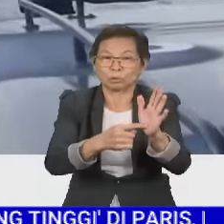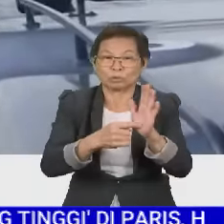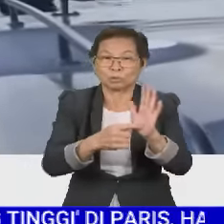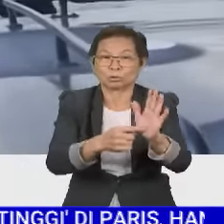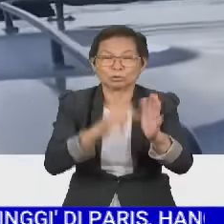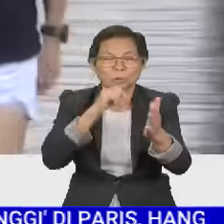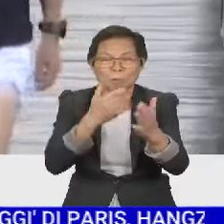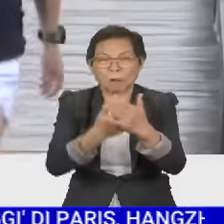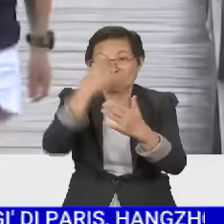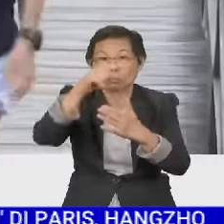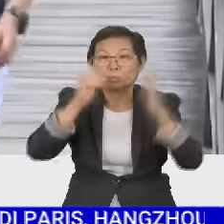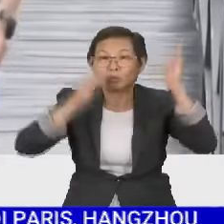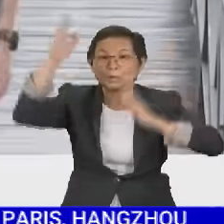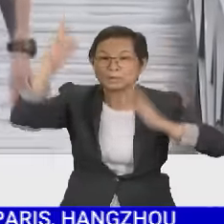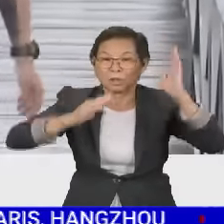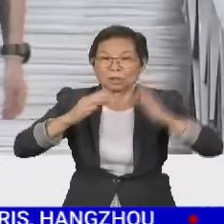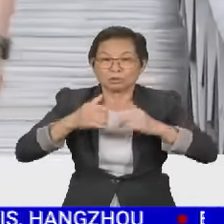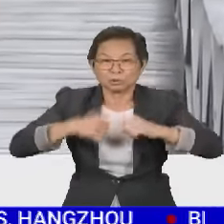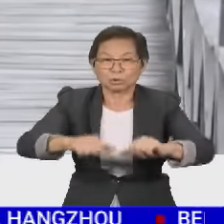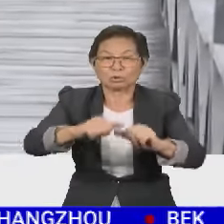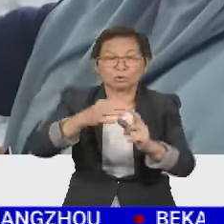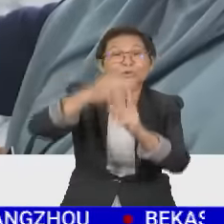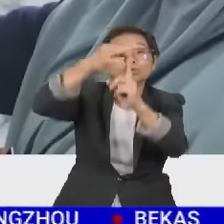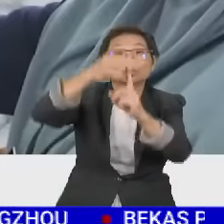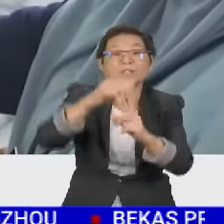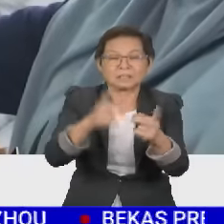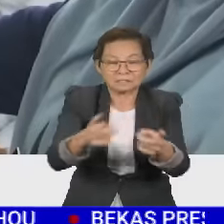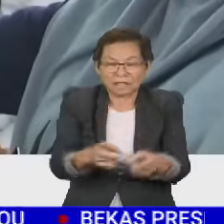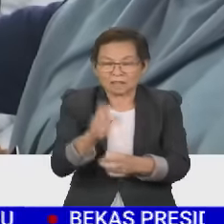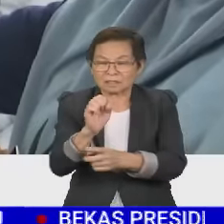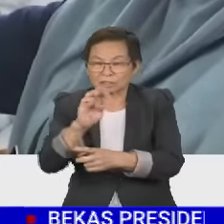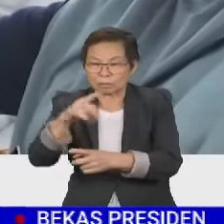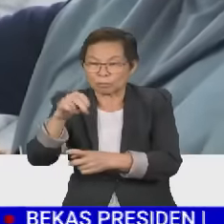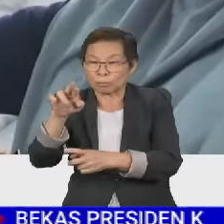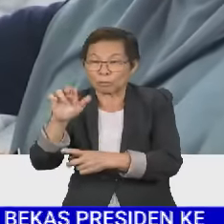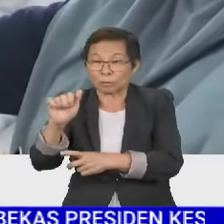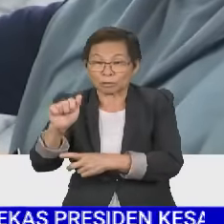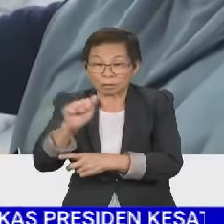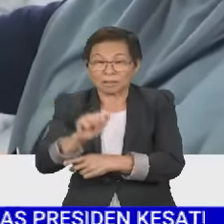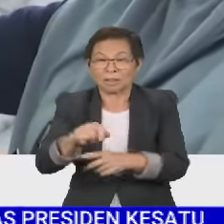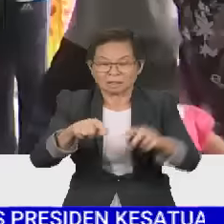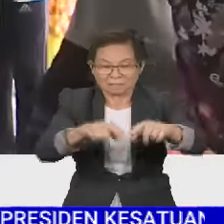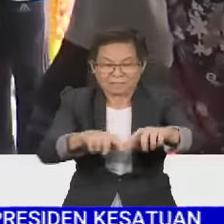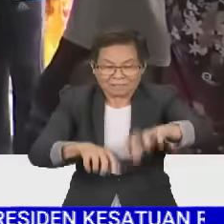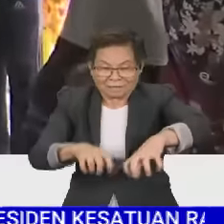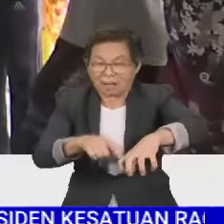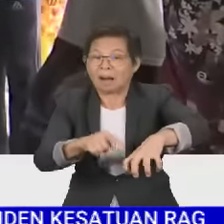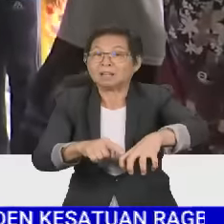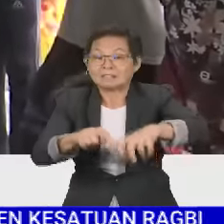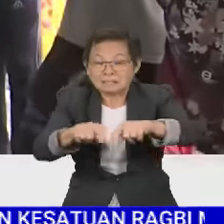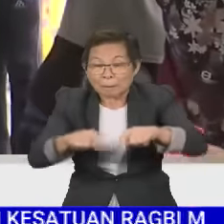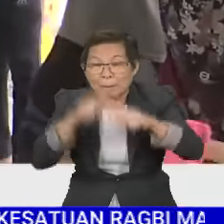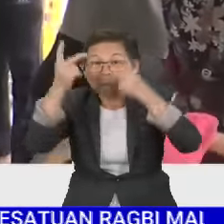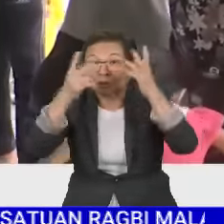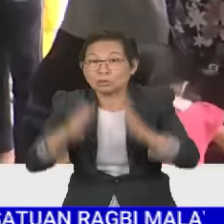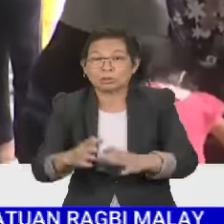yang tidak baik untuk kita khususnya dalam daerah sempurna sebagai satu daerah Plantungan yang kita Sejak malam lah ya mengucapkan